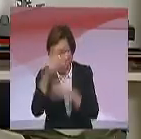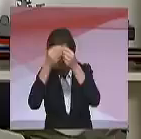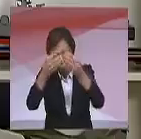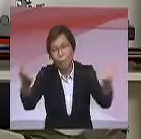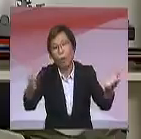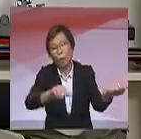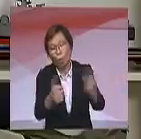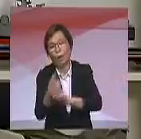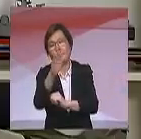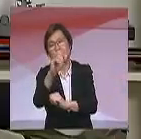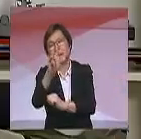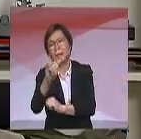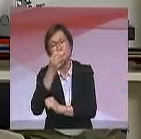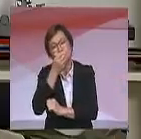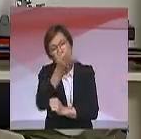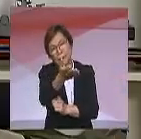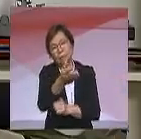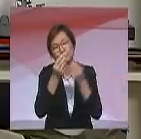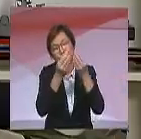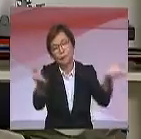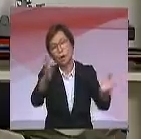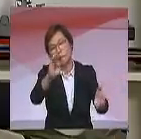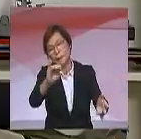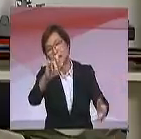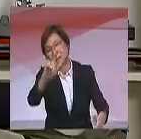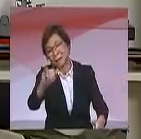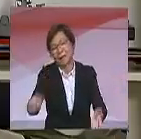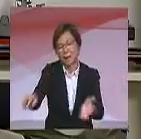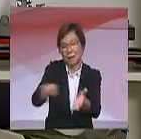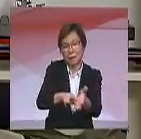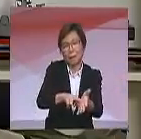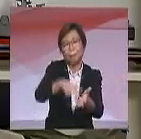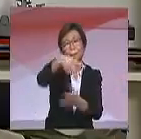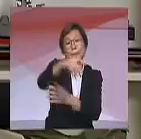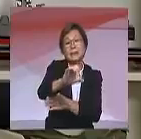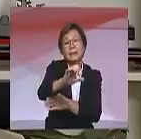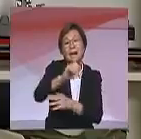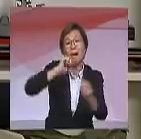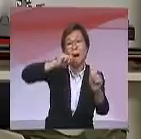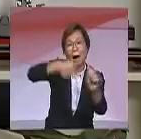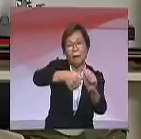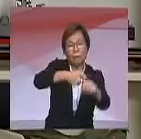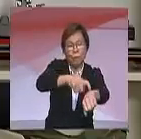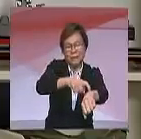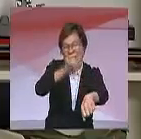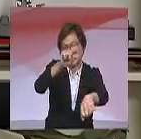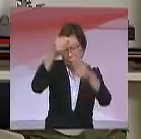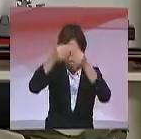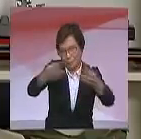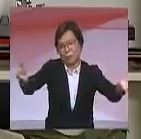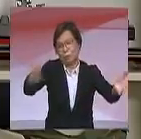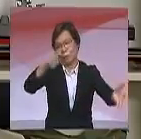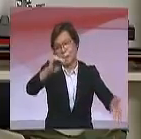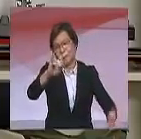dimaklumkan oleh MITI, dan saya percaya MITI akan mengeluarkan kenyataan media berkenaan dengan arahan ini dalam waktu yang